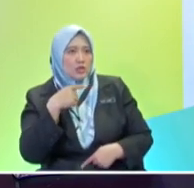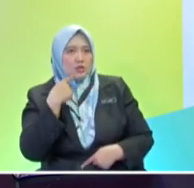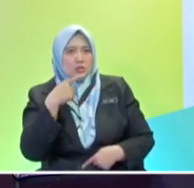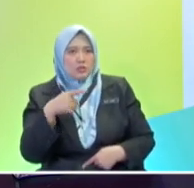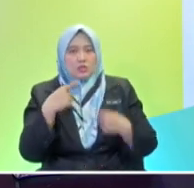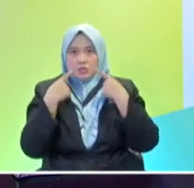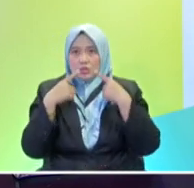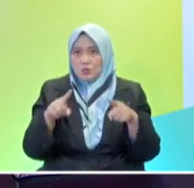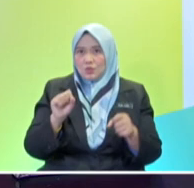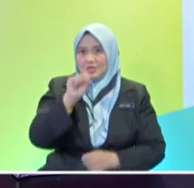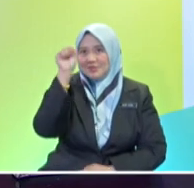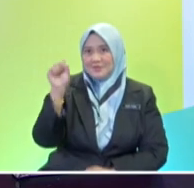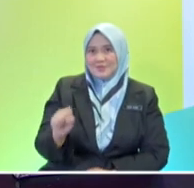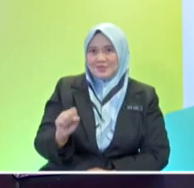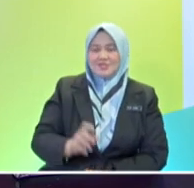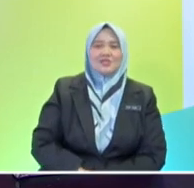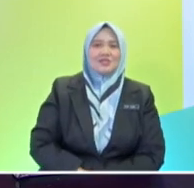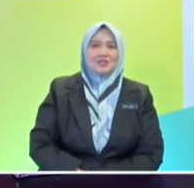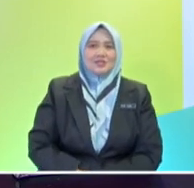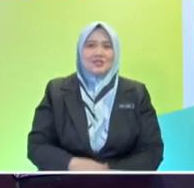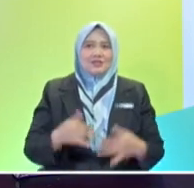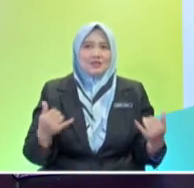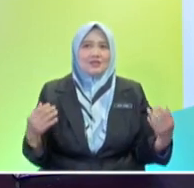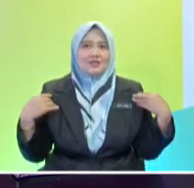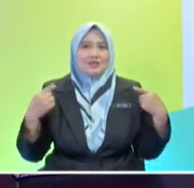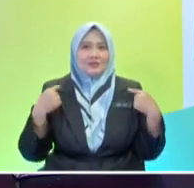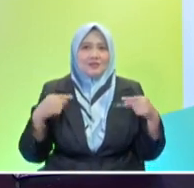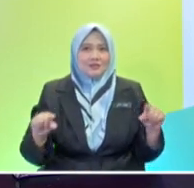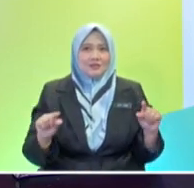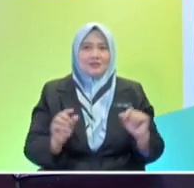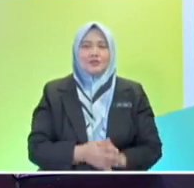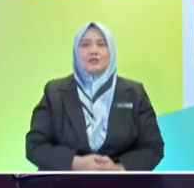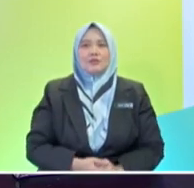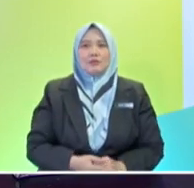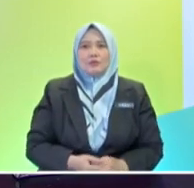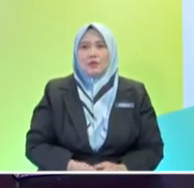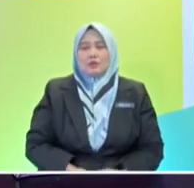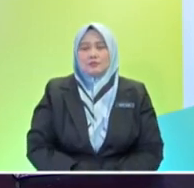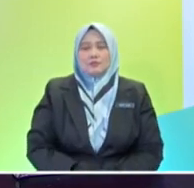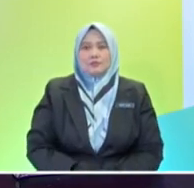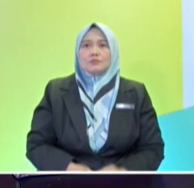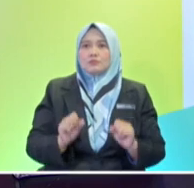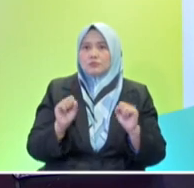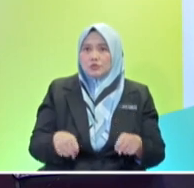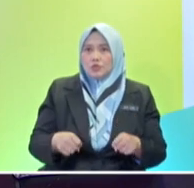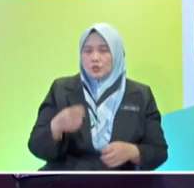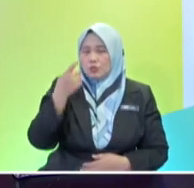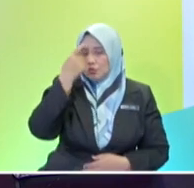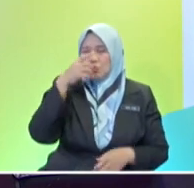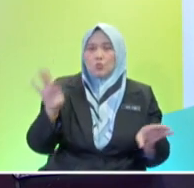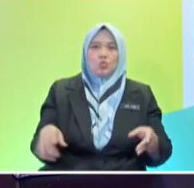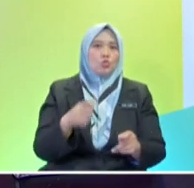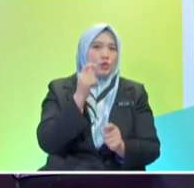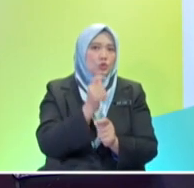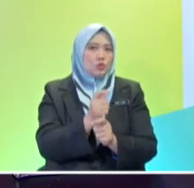nakkan ganjaran kan? Betul, cikgu. Jadi Mira perlulah lakukan sedikit tugasan. Boleh. Okey, kalau Mira dapat laksanakan tugasan ini